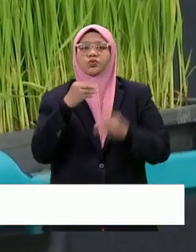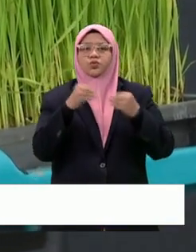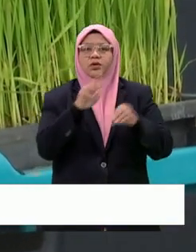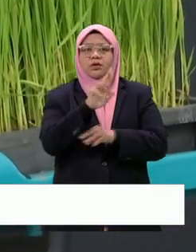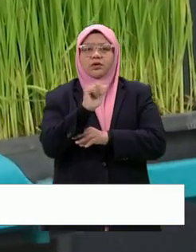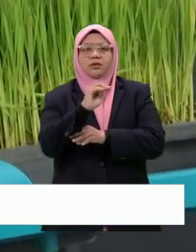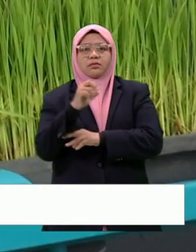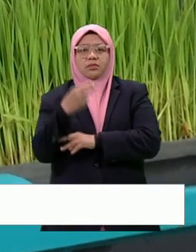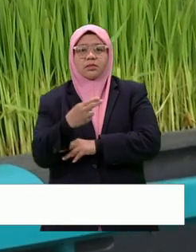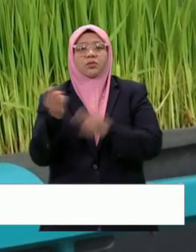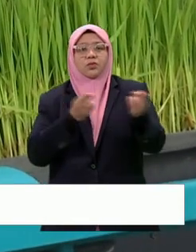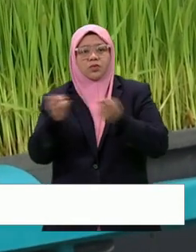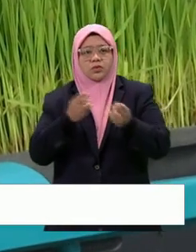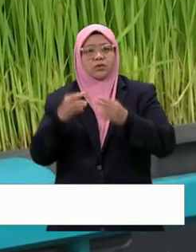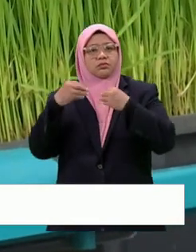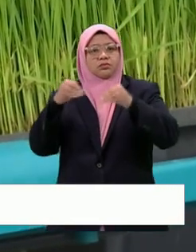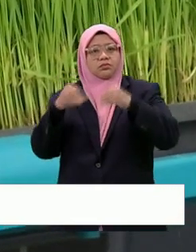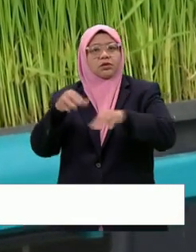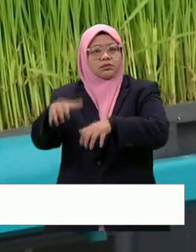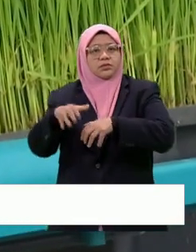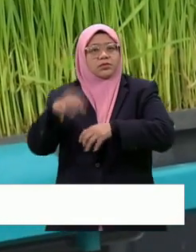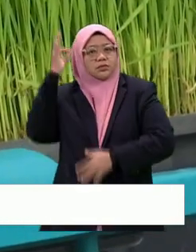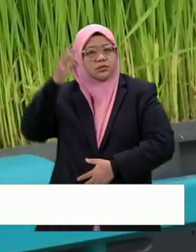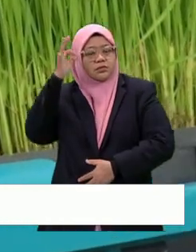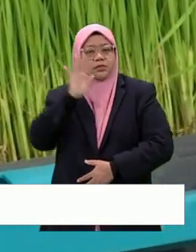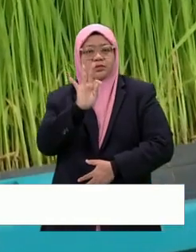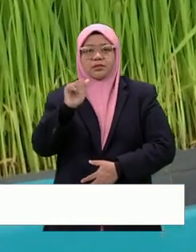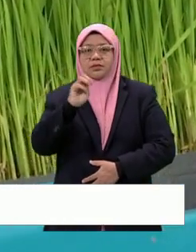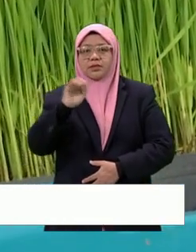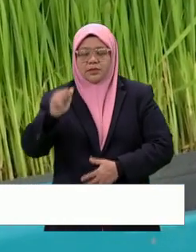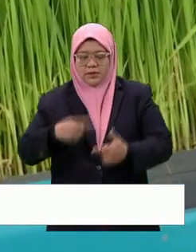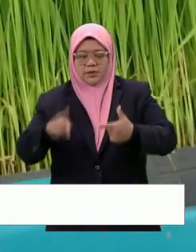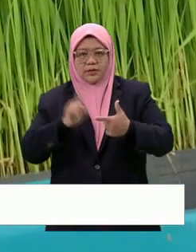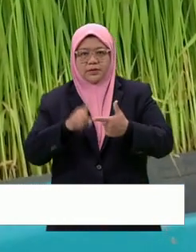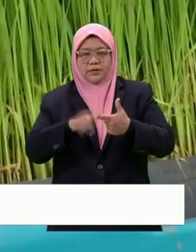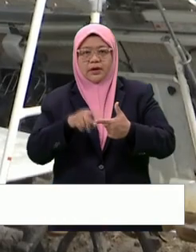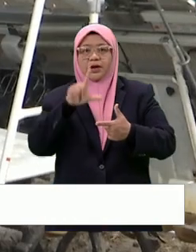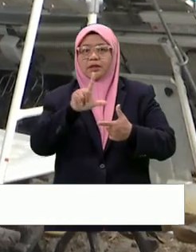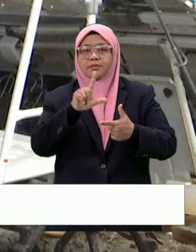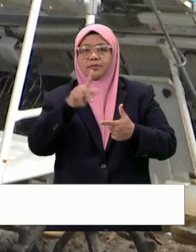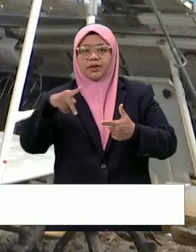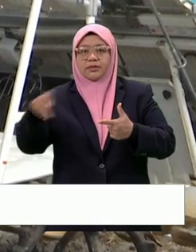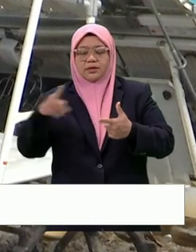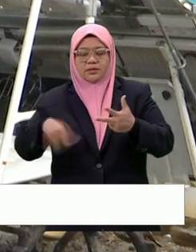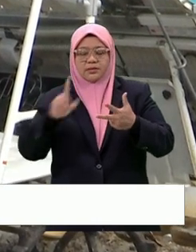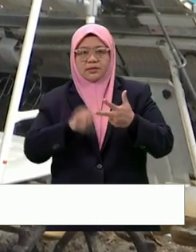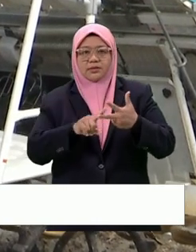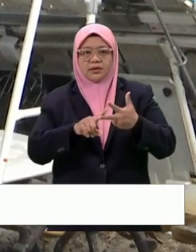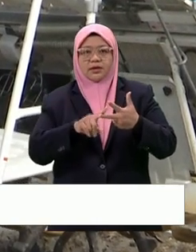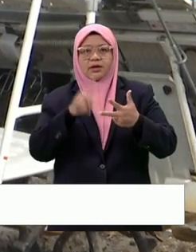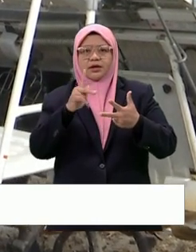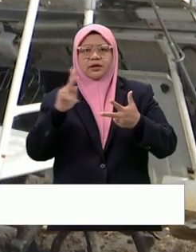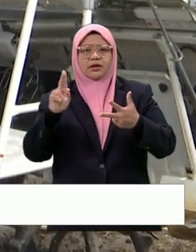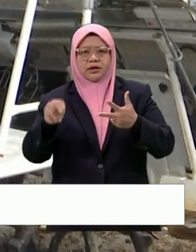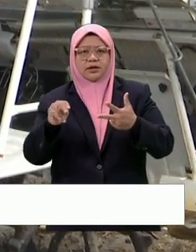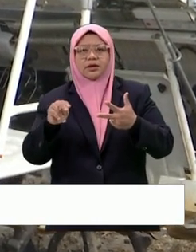beras di bawah usaha lembaga pemasaran pertanian persekutuan fama lembaga pertubuhan peladang LPP dan Kementerian Perdagangan dalam negeri dan